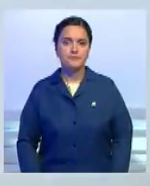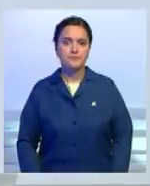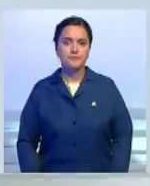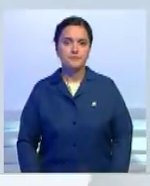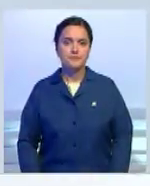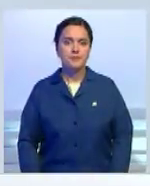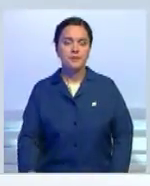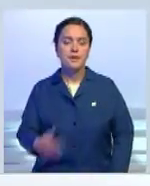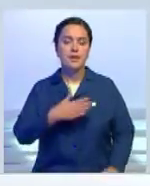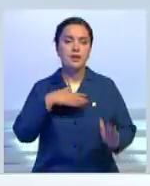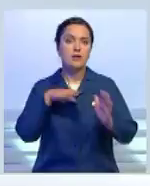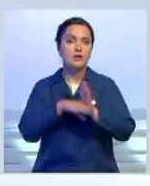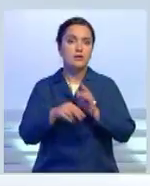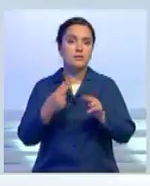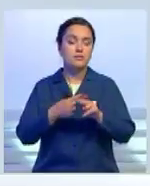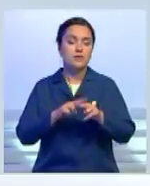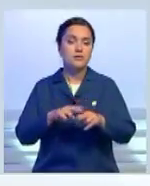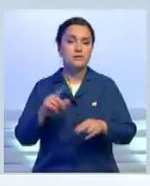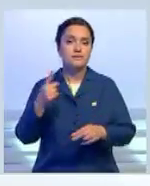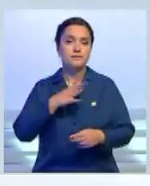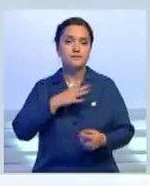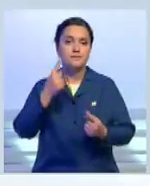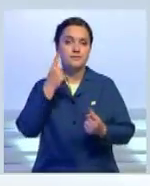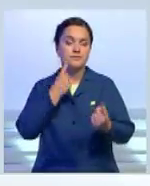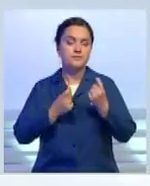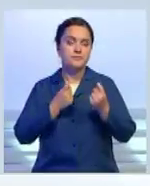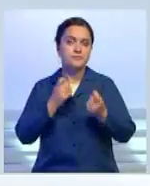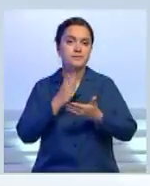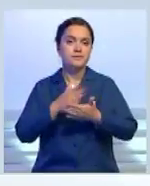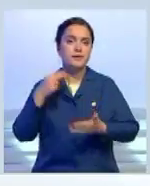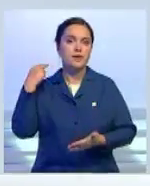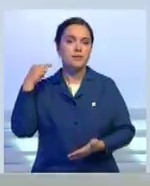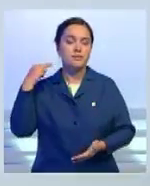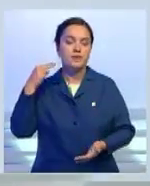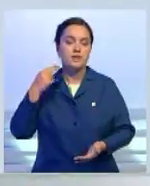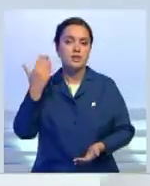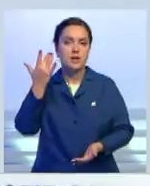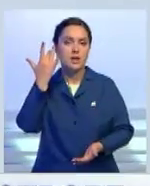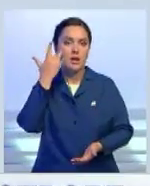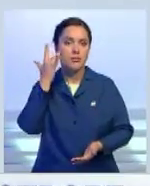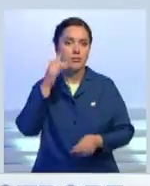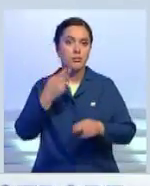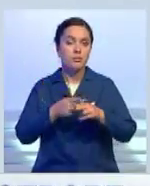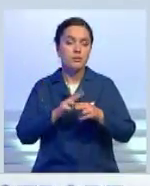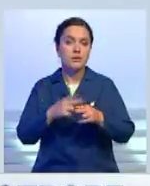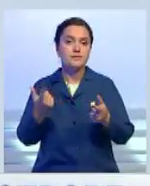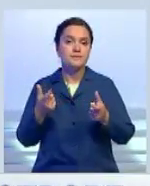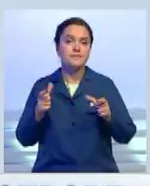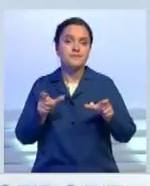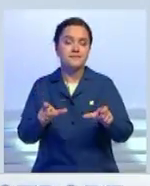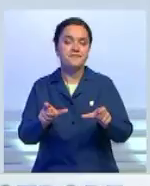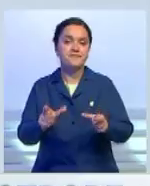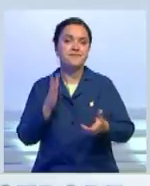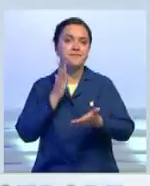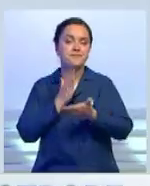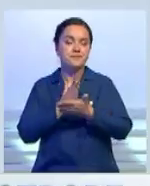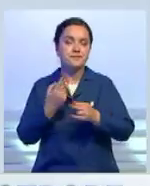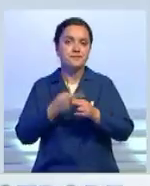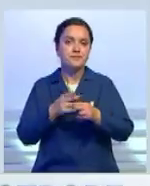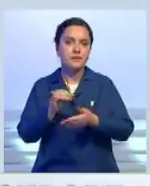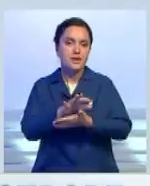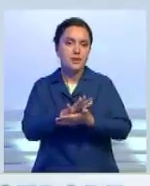Мы считаем, что это первое заявление лидера Северной Кореи. Несмотря на жесткие санкции, Пхеньян продолжает следовать своей ядерной